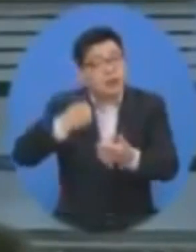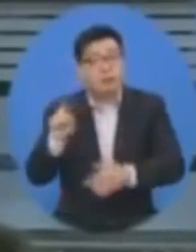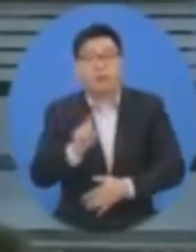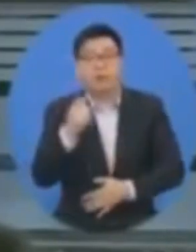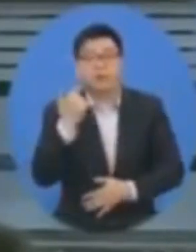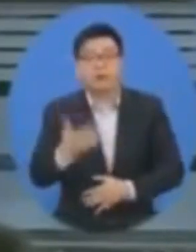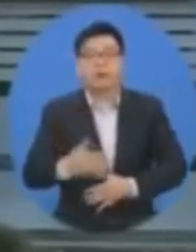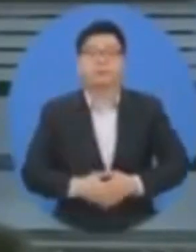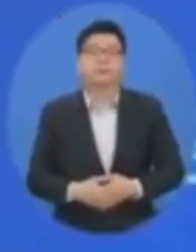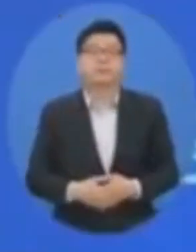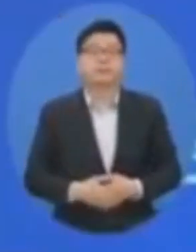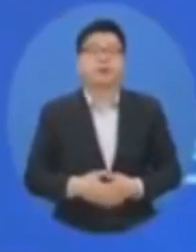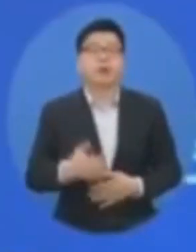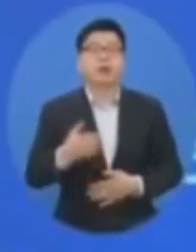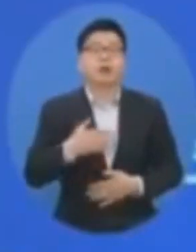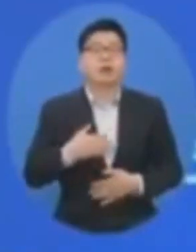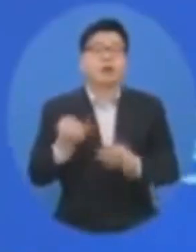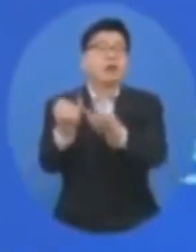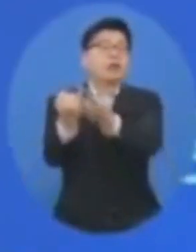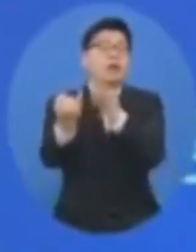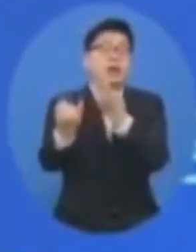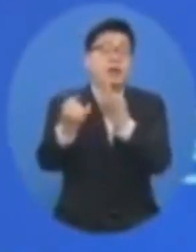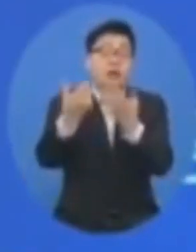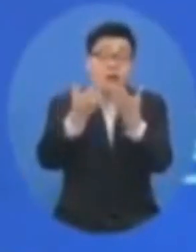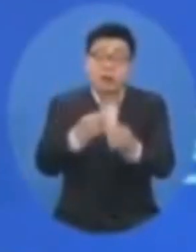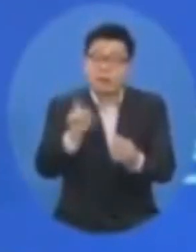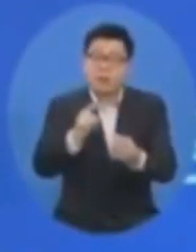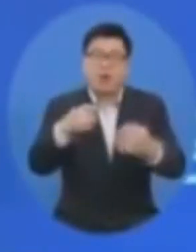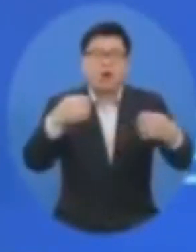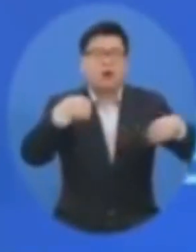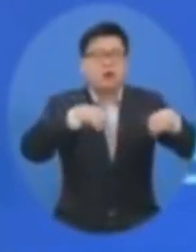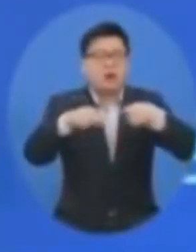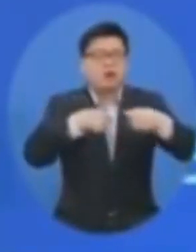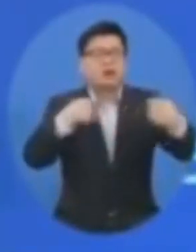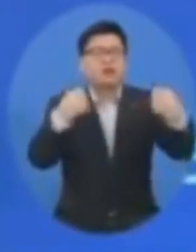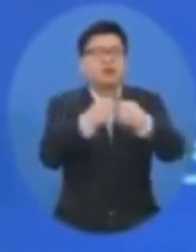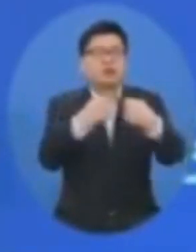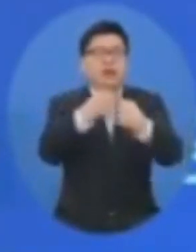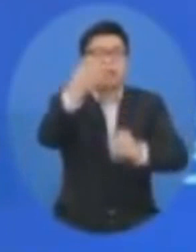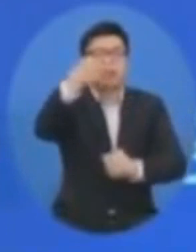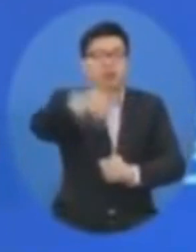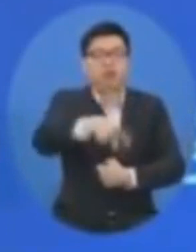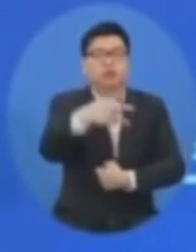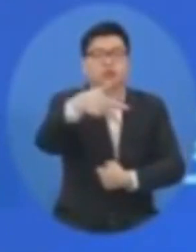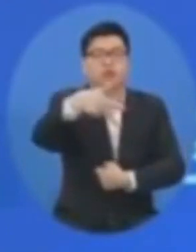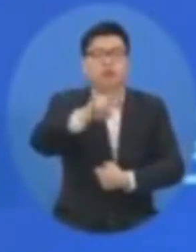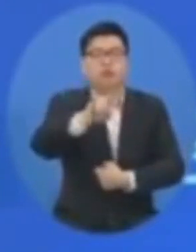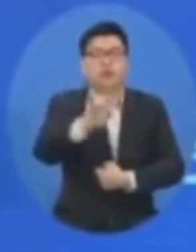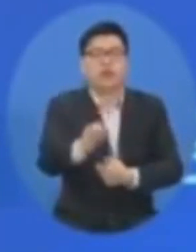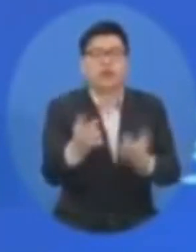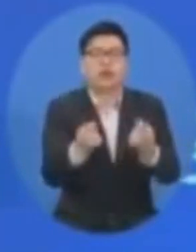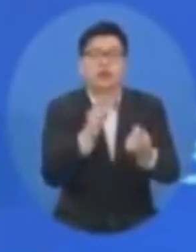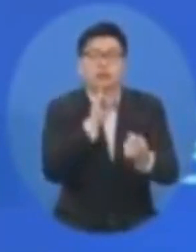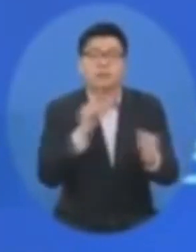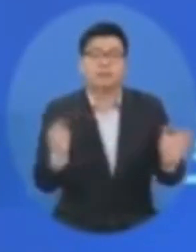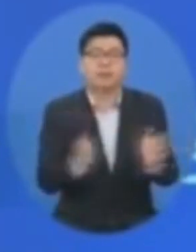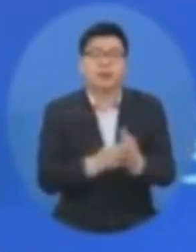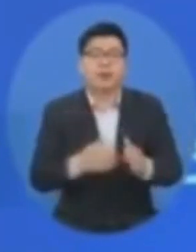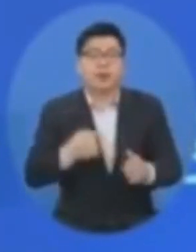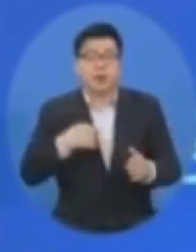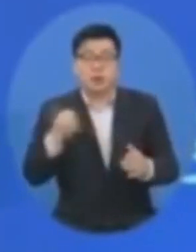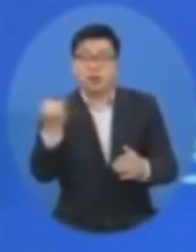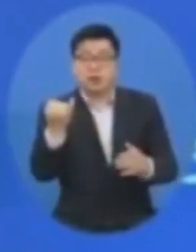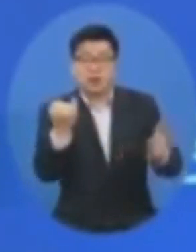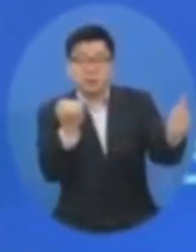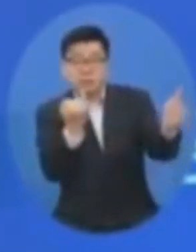주시죠. 저는 그 탄핵을 정치 투쟁으로 봅니다. 정치 투쟁으로 보는데 본질을 정치 투쟁에서 본질에서 졌다고는